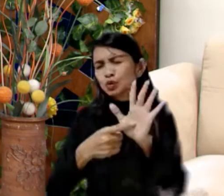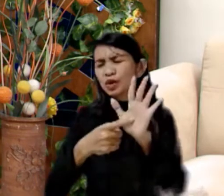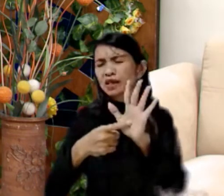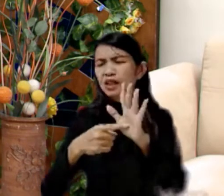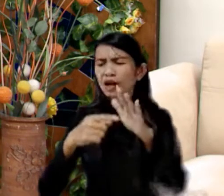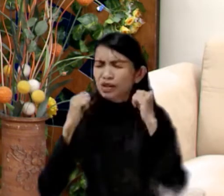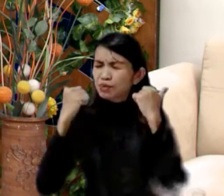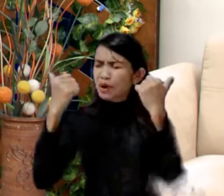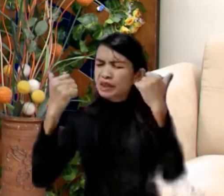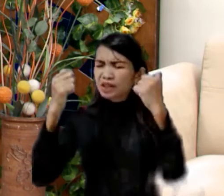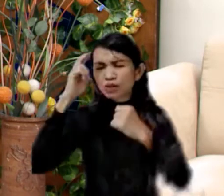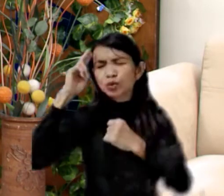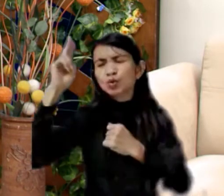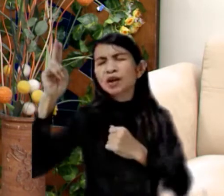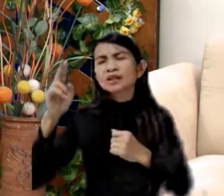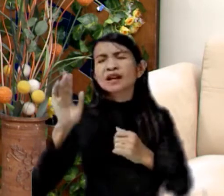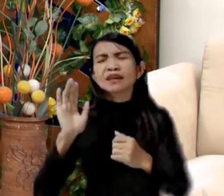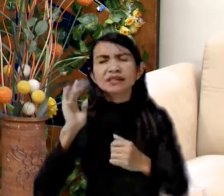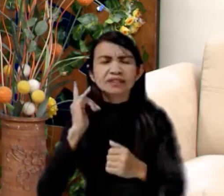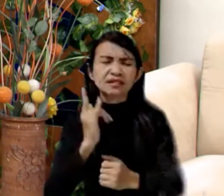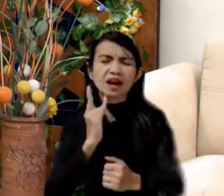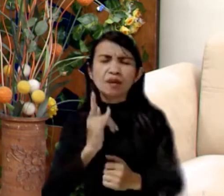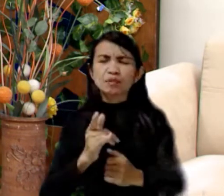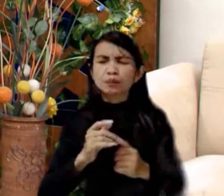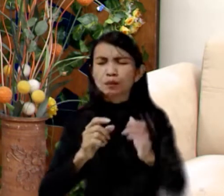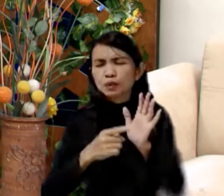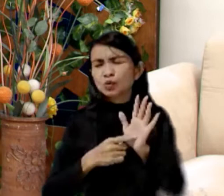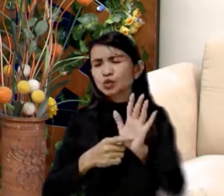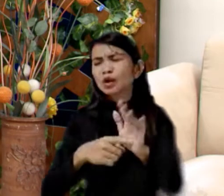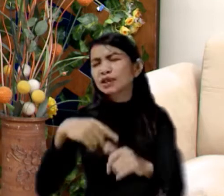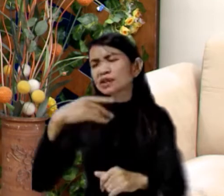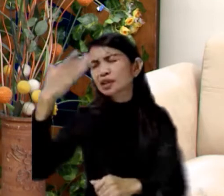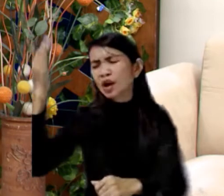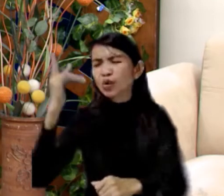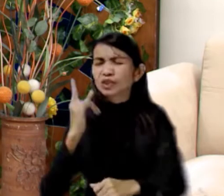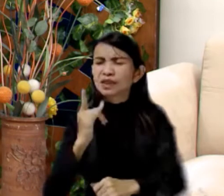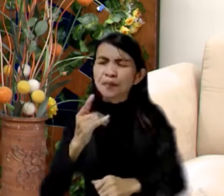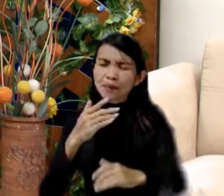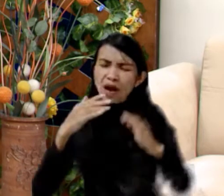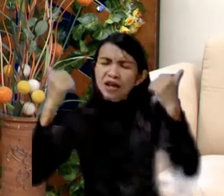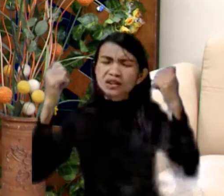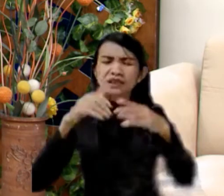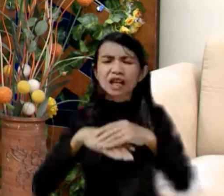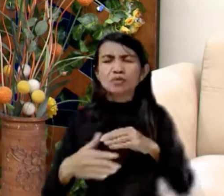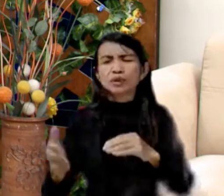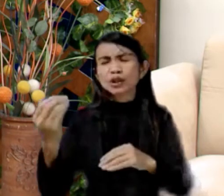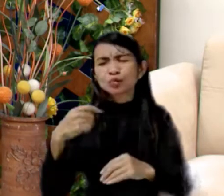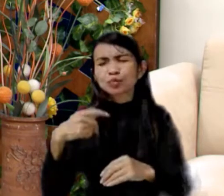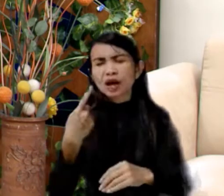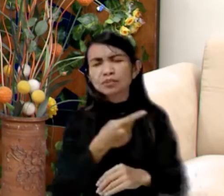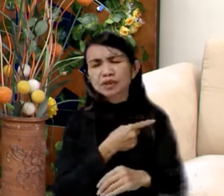akan menunjukkan bahwa Engkau tetap baik bagi kami. Kami mengkomitkan hidup kami kepada Tuhan. Dan terima